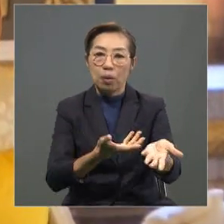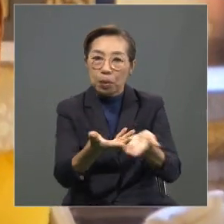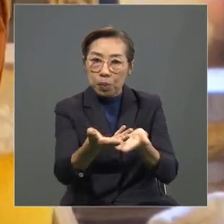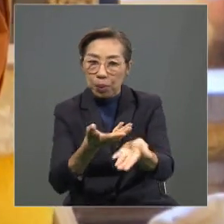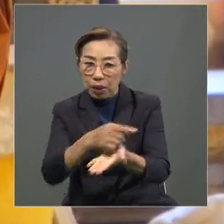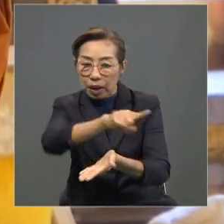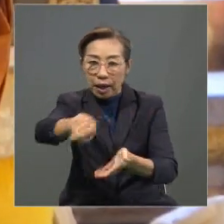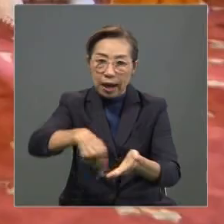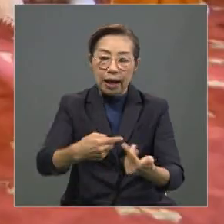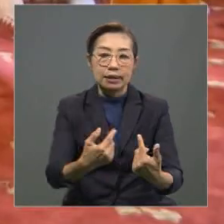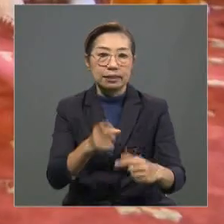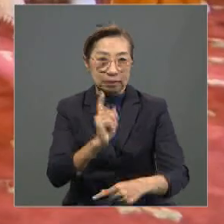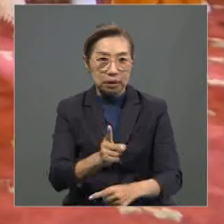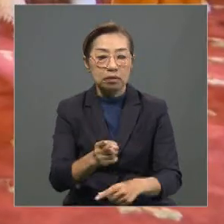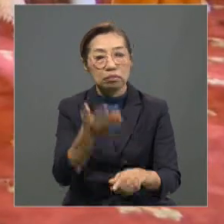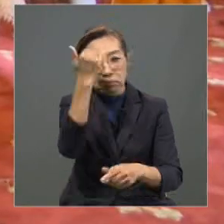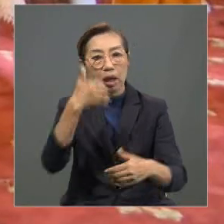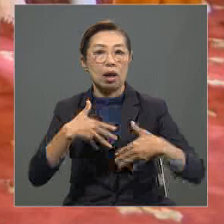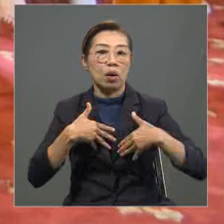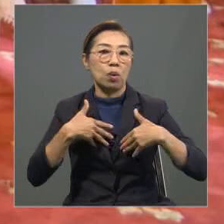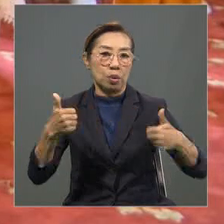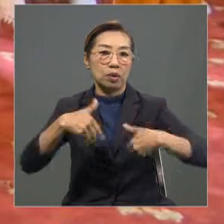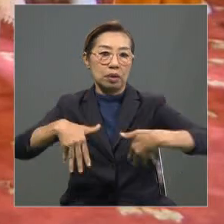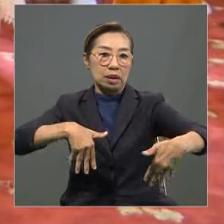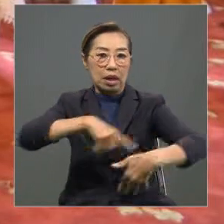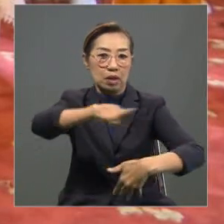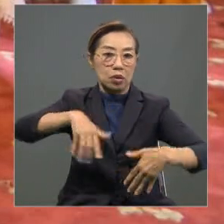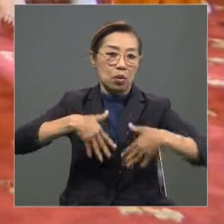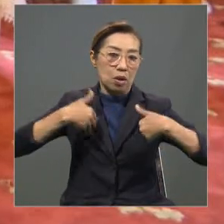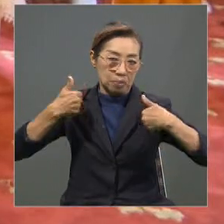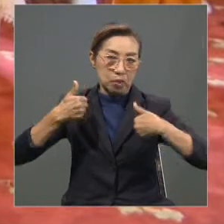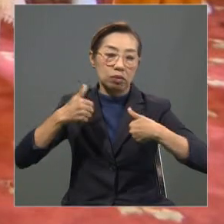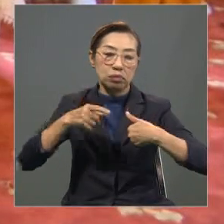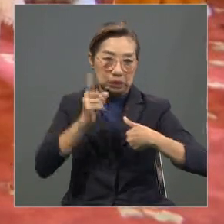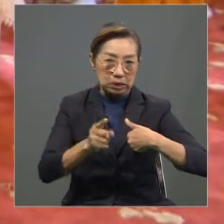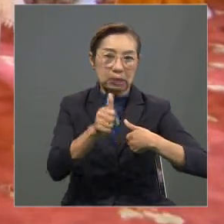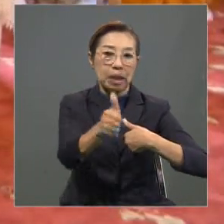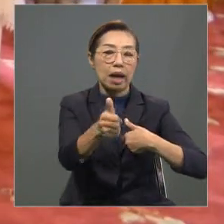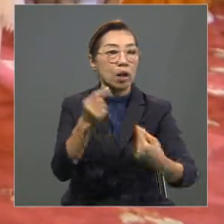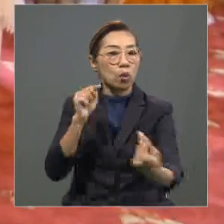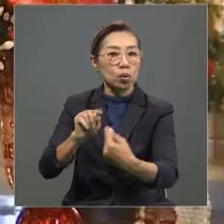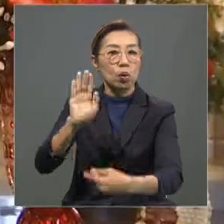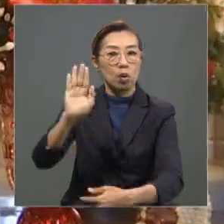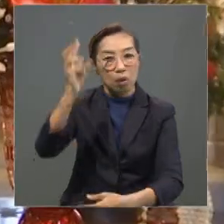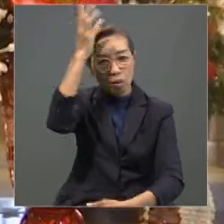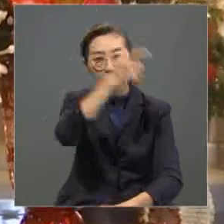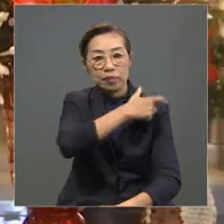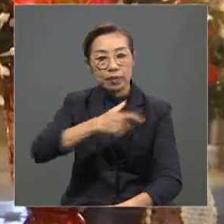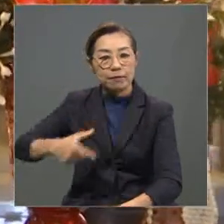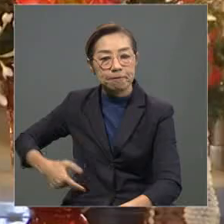กันอย่างจริงจังเพื่อความผาสุขของลูกหลานไทยจากเึงเกิดขึ้นได้สมดังพระราชหฤทัย